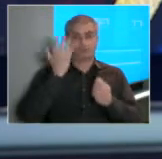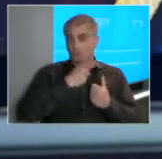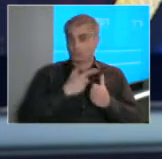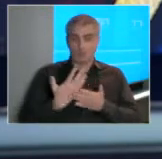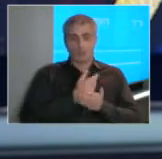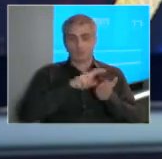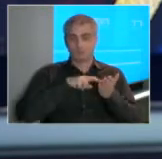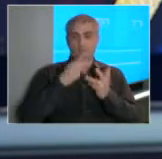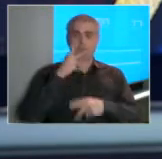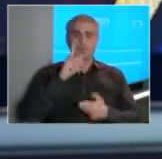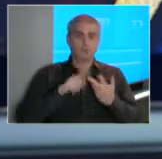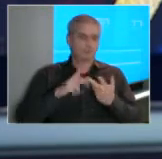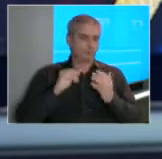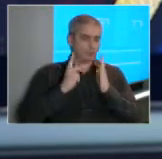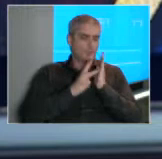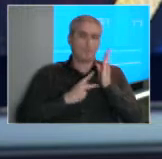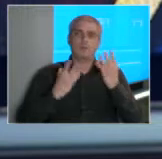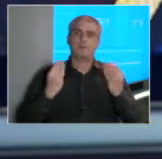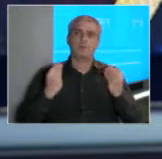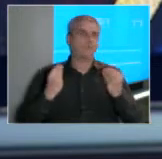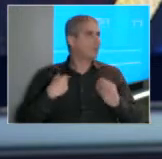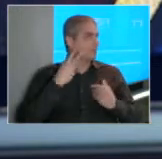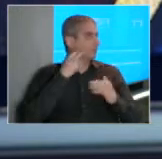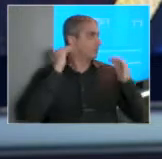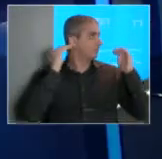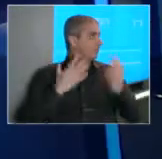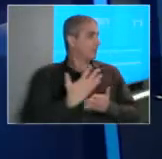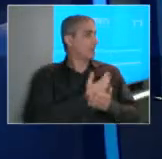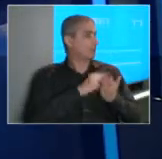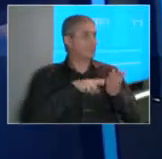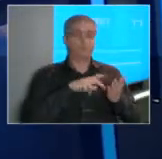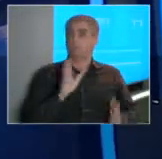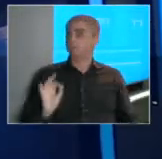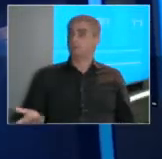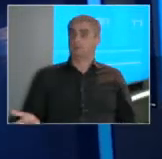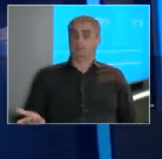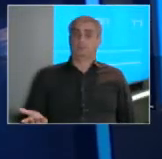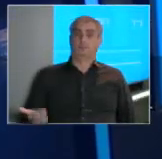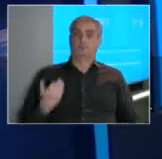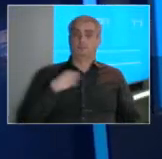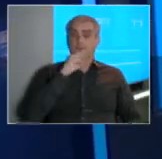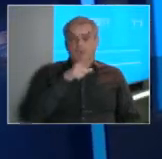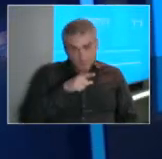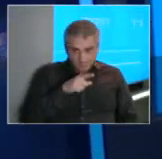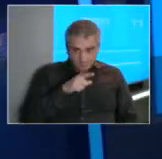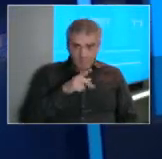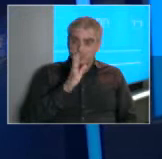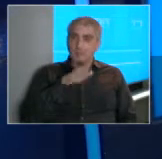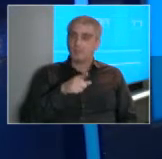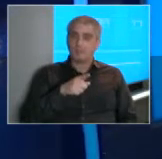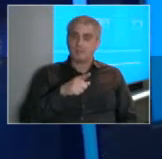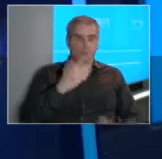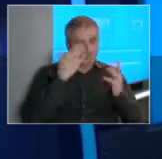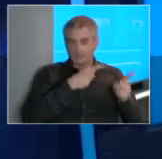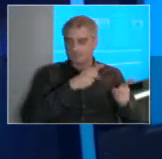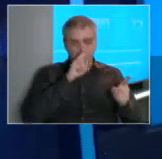הכנסות מגביית מיסים. יש פרמטרים רבים. אנחנו רואים ירידה בהכנסות ממיסים. בסדר, הכל, כשאני מדבר איתך, גם